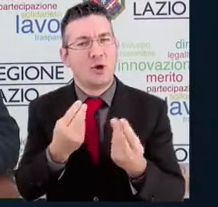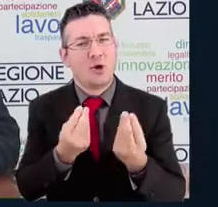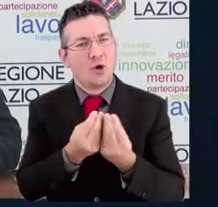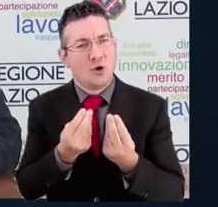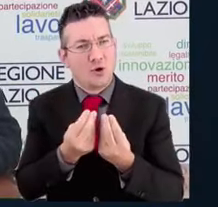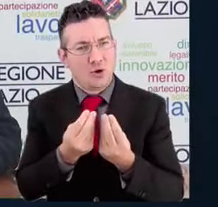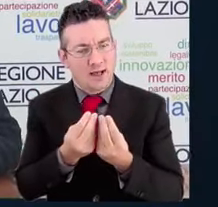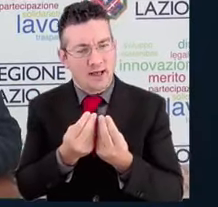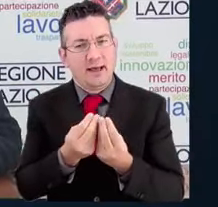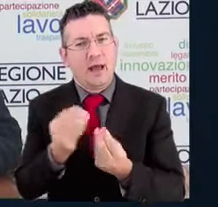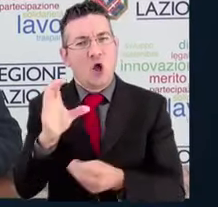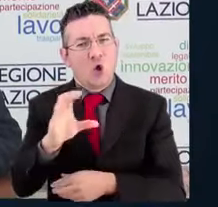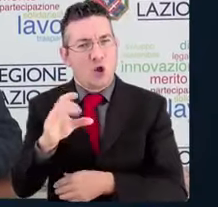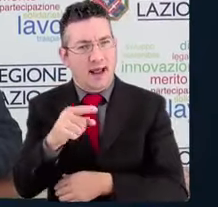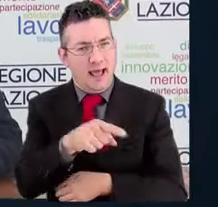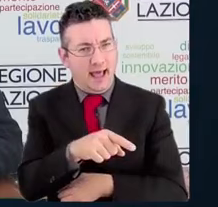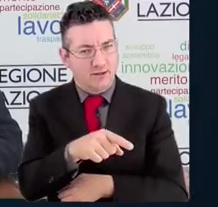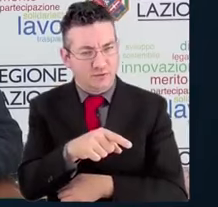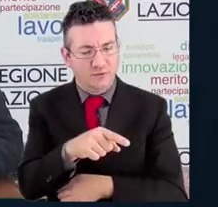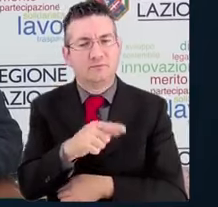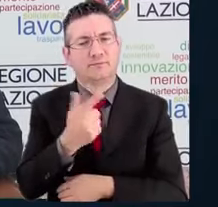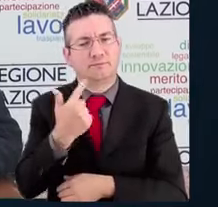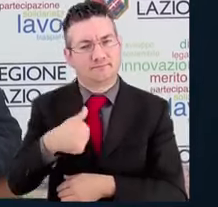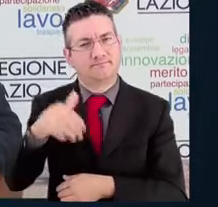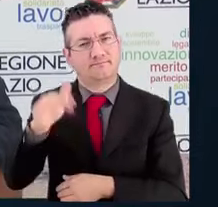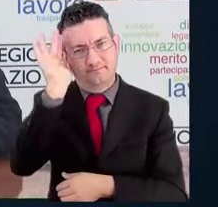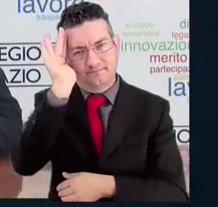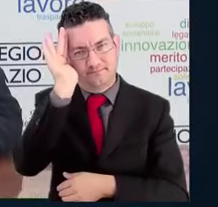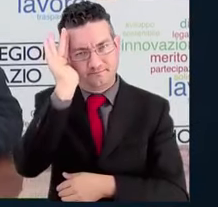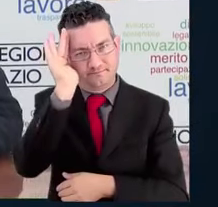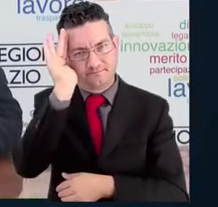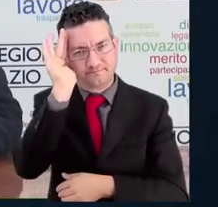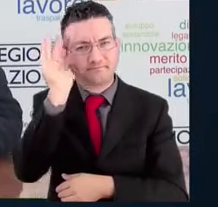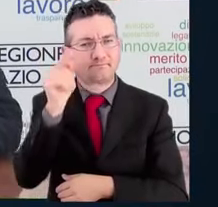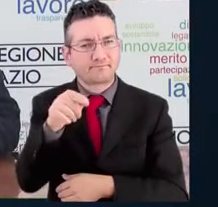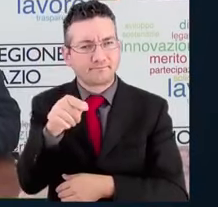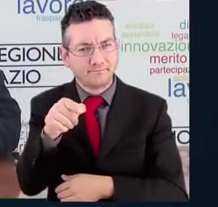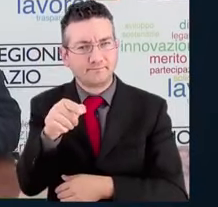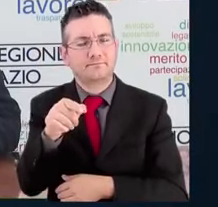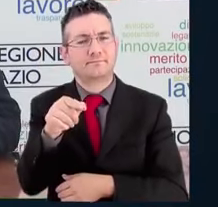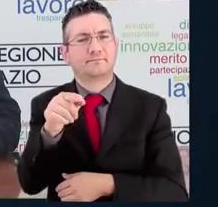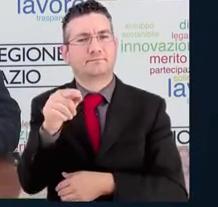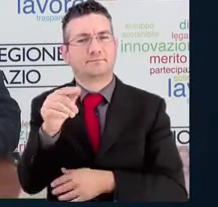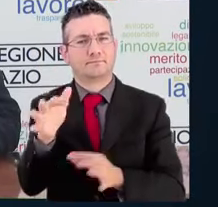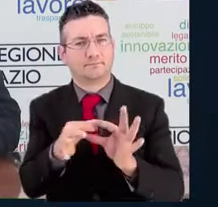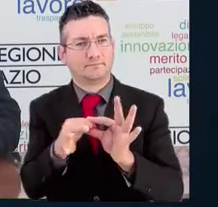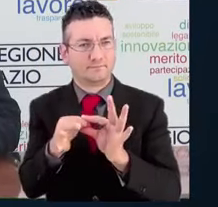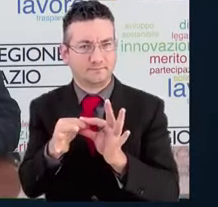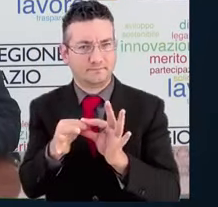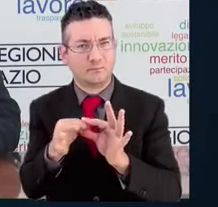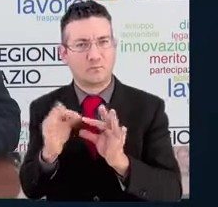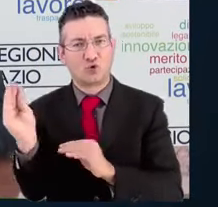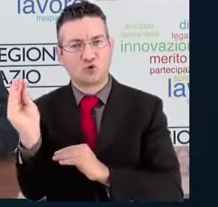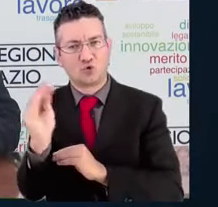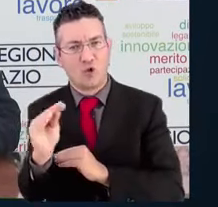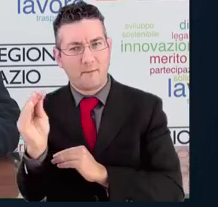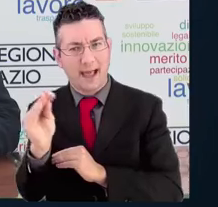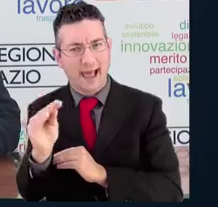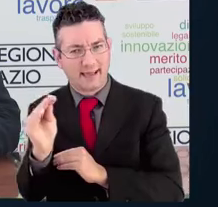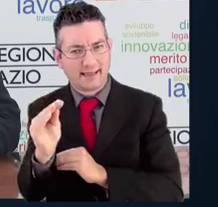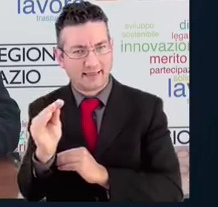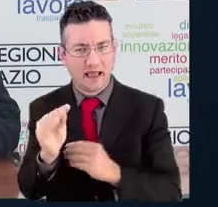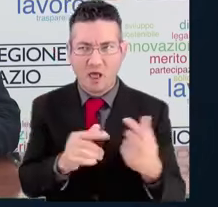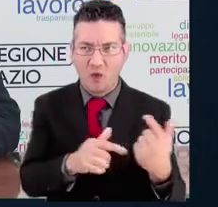corrado mentre abbiamo ascoltato diciamo questi aspetti relativamente all incrocio domanda offerta se volete